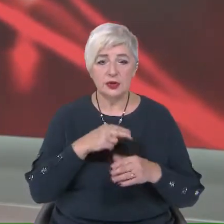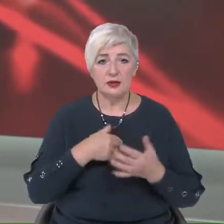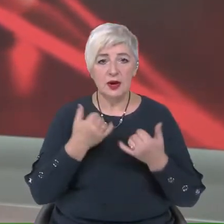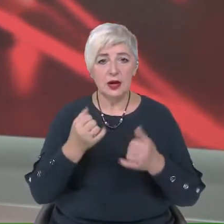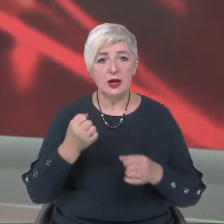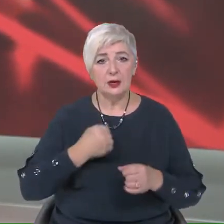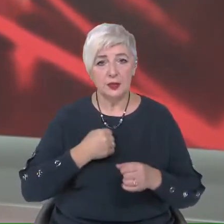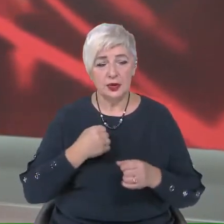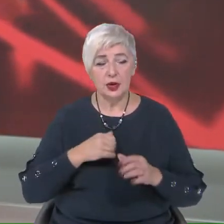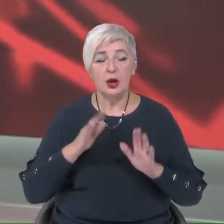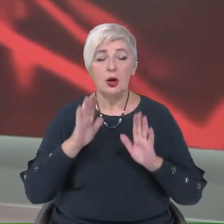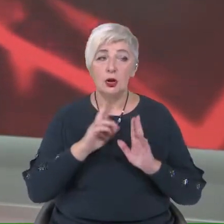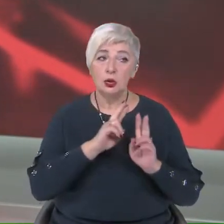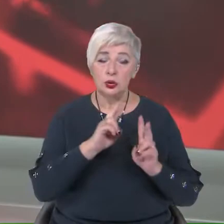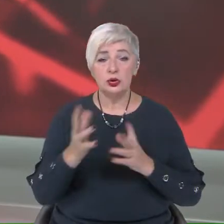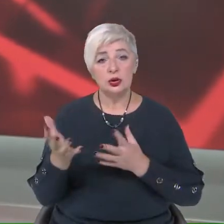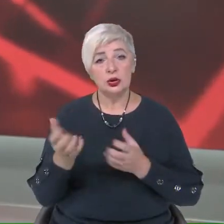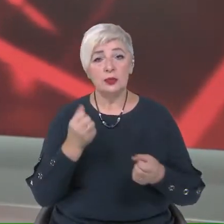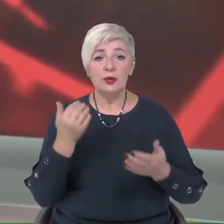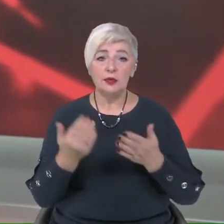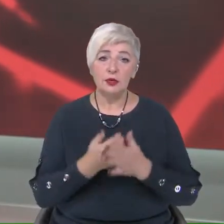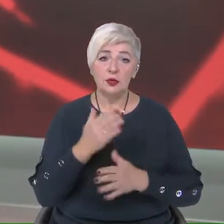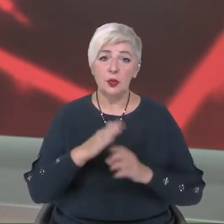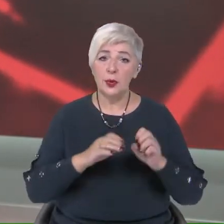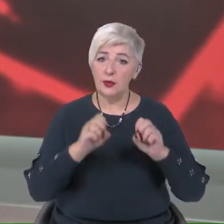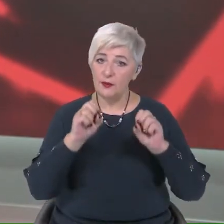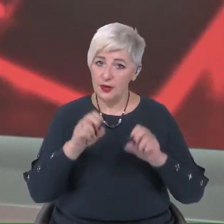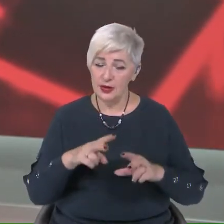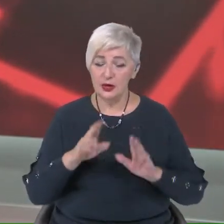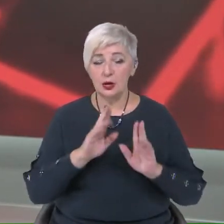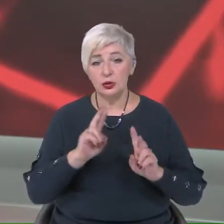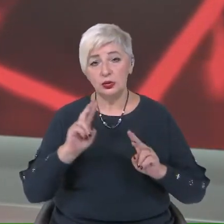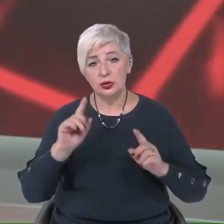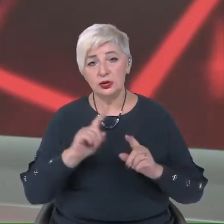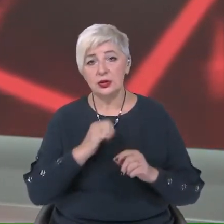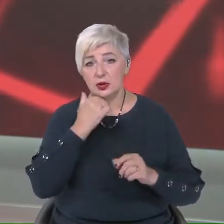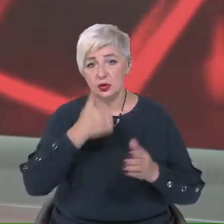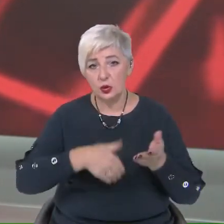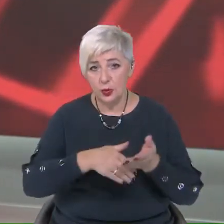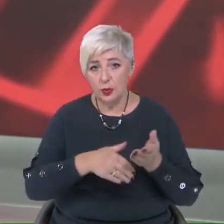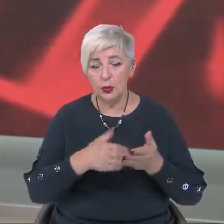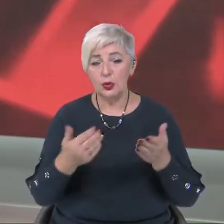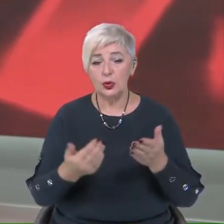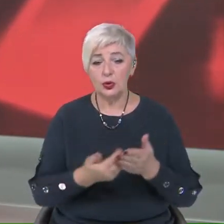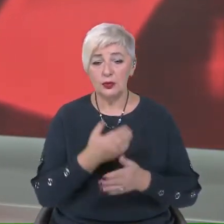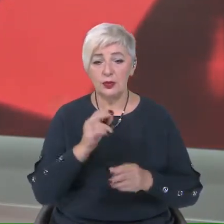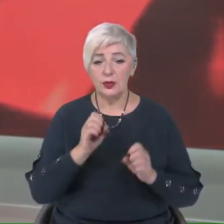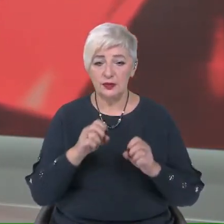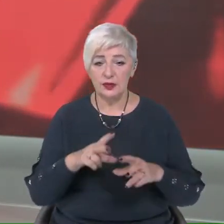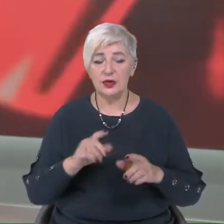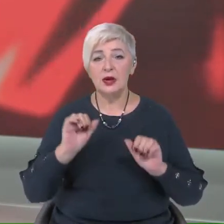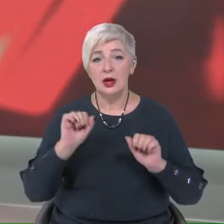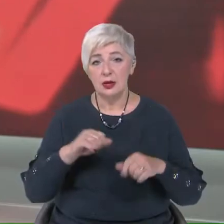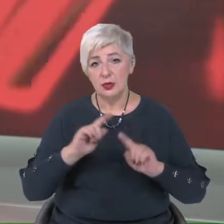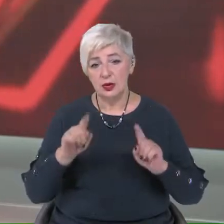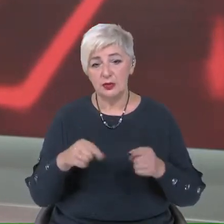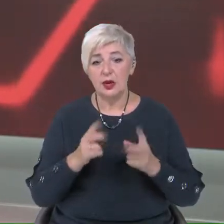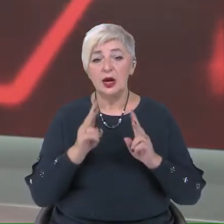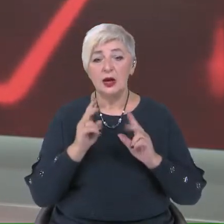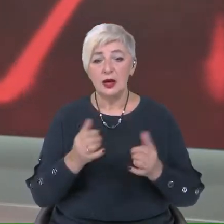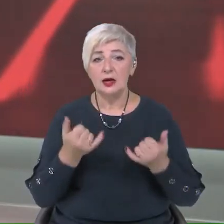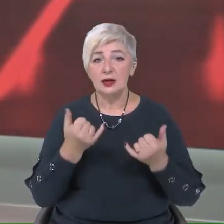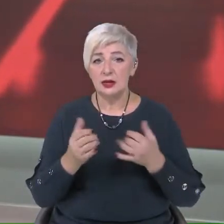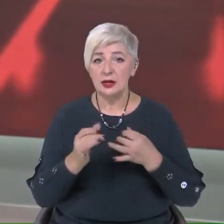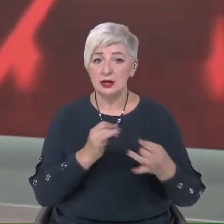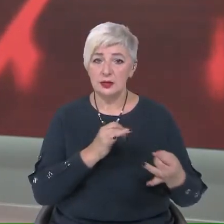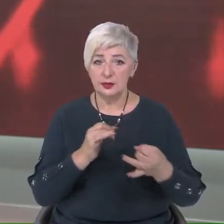отримав нову професію, а хтось за допомогою курсів зміг реабілітуватись. Як зараз проходять заняття, про це поговоримо